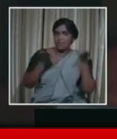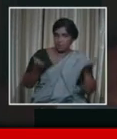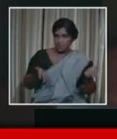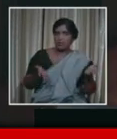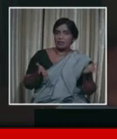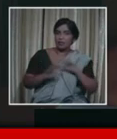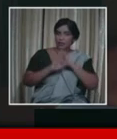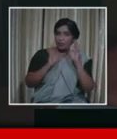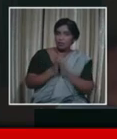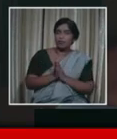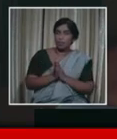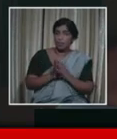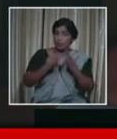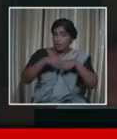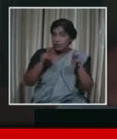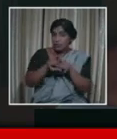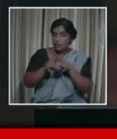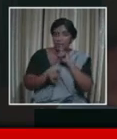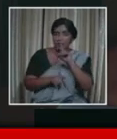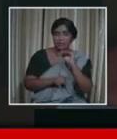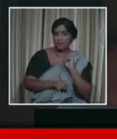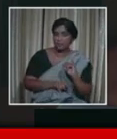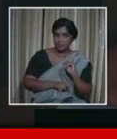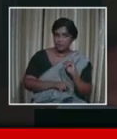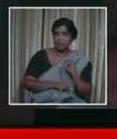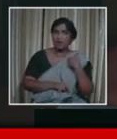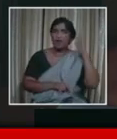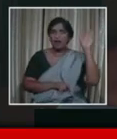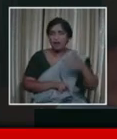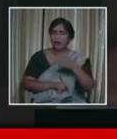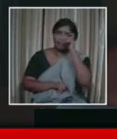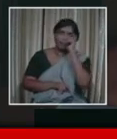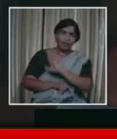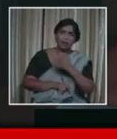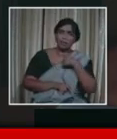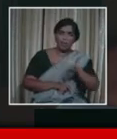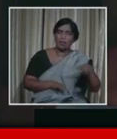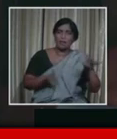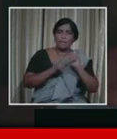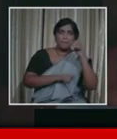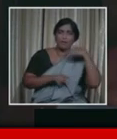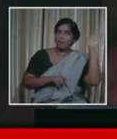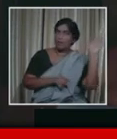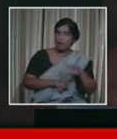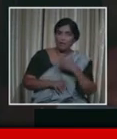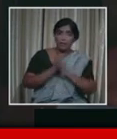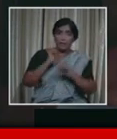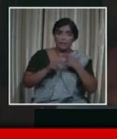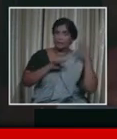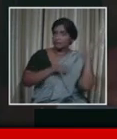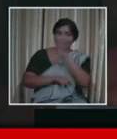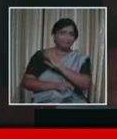ඉතින් හැමෝම එක හැන්දෙන් බෙදෙන එක හොඳ නැහැ. ඒගොල්ලෝ ඇවිල්ලත් නැහැ, දැකලත් නැහැ. මගේ දරුවෝ නම් පාර්ලිමේන්තුවට ඇවිල්ලත් නැහැ, මිනිස්ත්‍රි පැත්ත පළාතේ